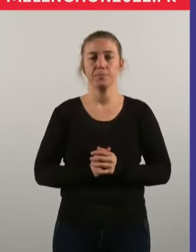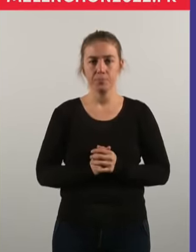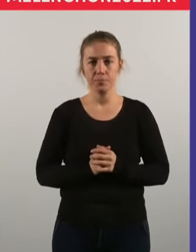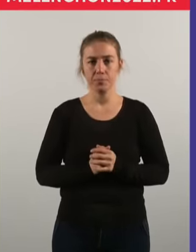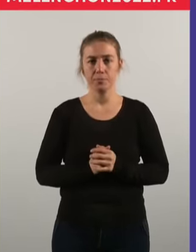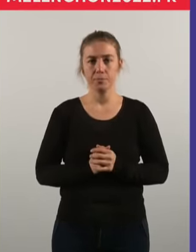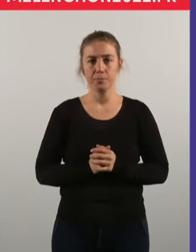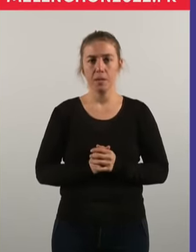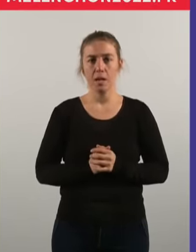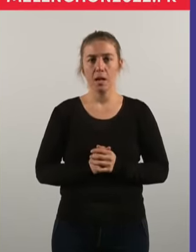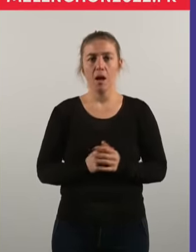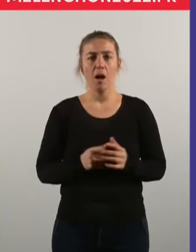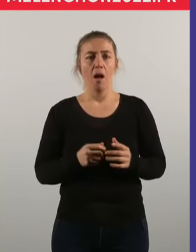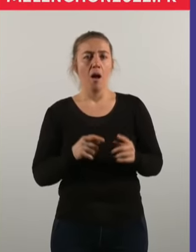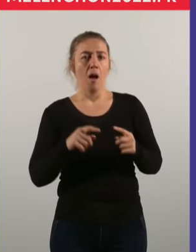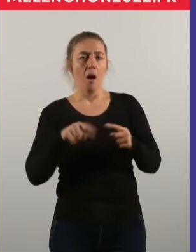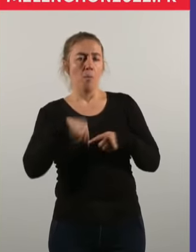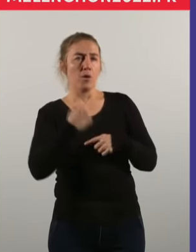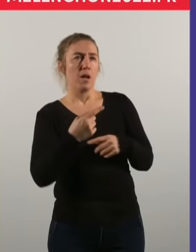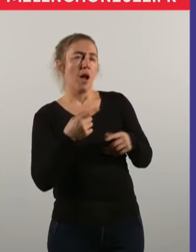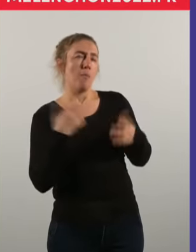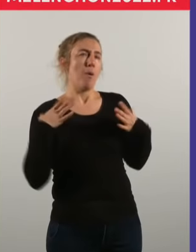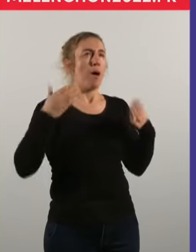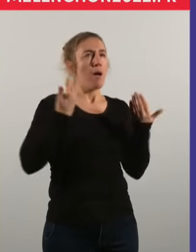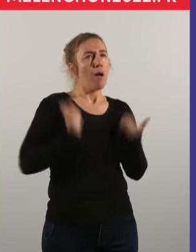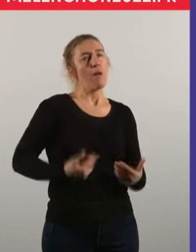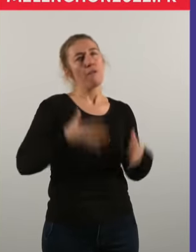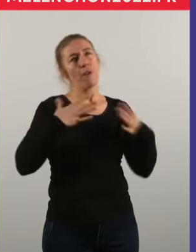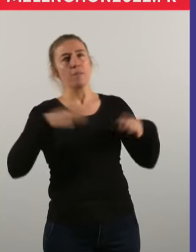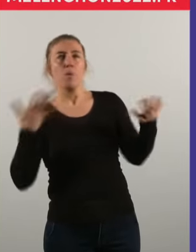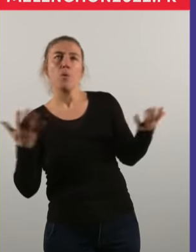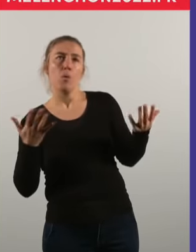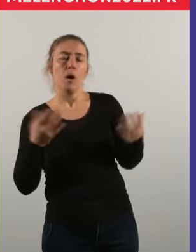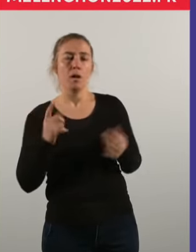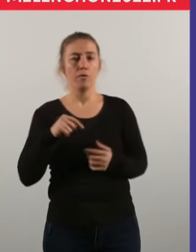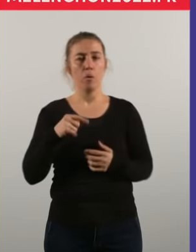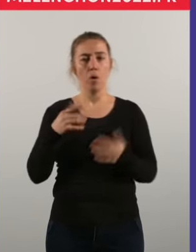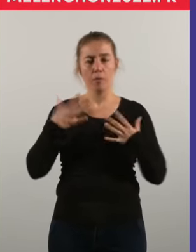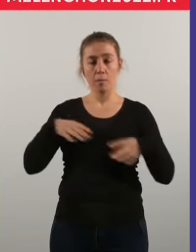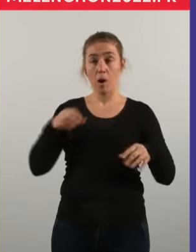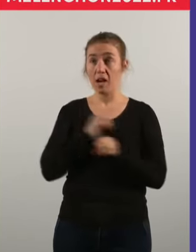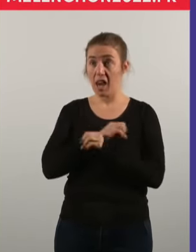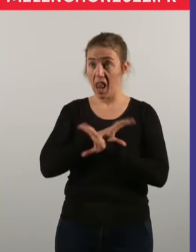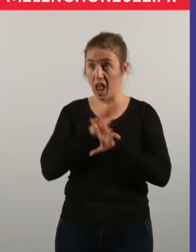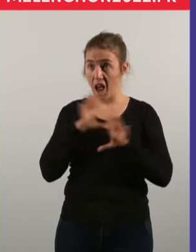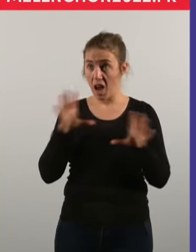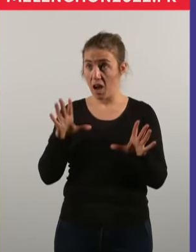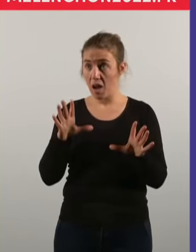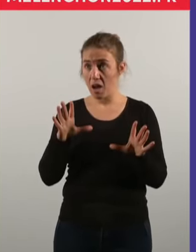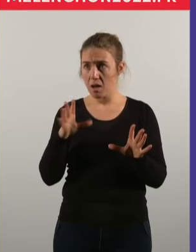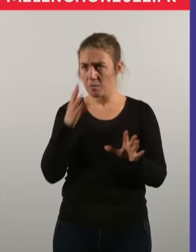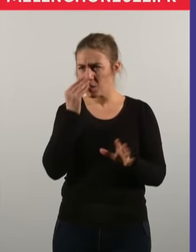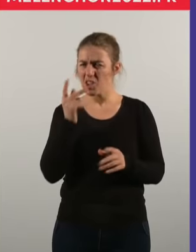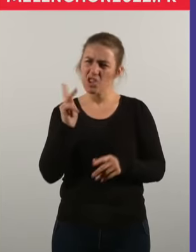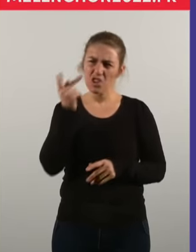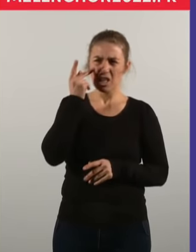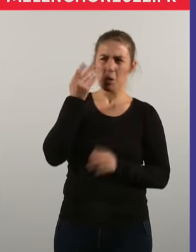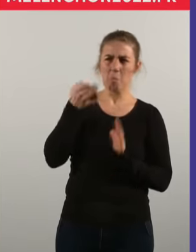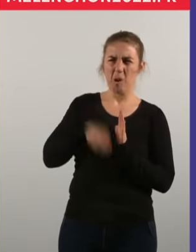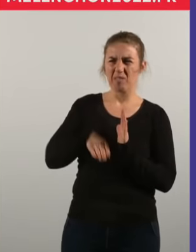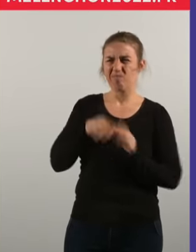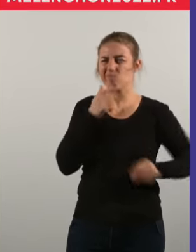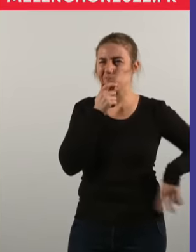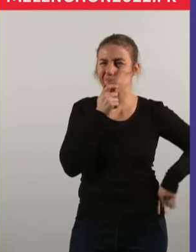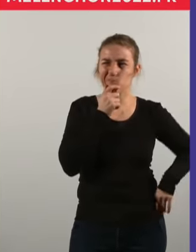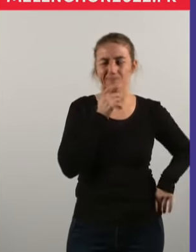je ne sais pas comment je vais m'habiller pour le prochain hologramme. Il faut avoir une tenue claire. Moi, je trouve que ça habille moins chic, la tenue claire.